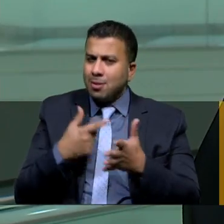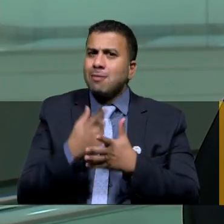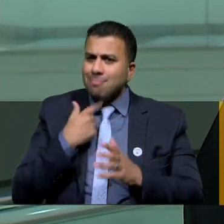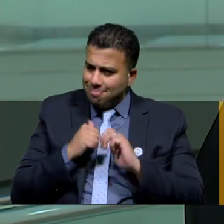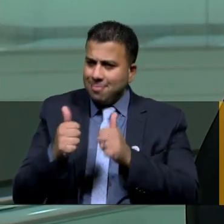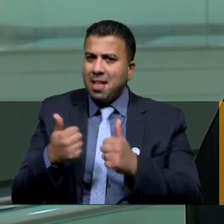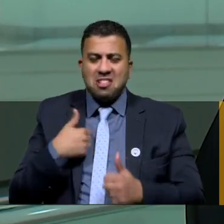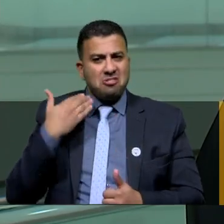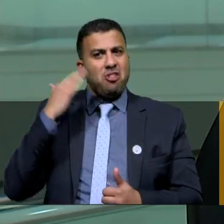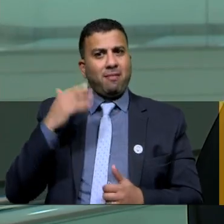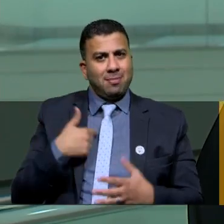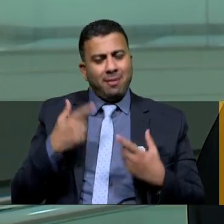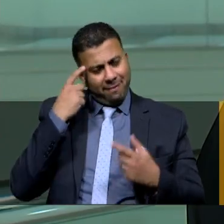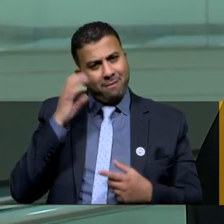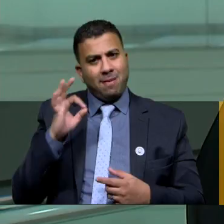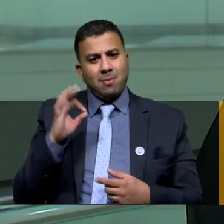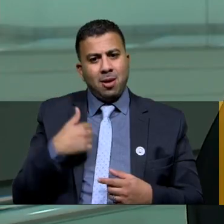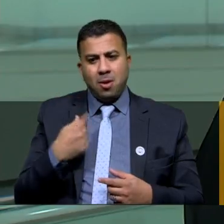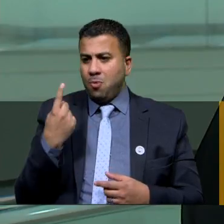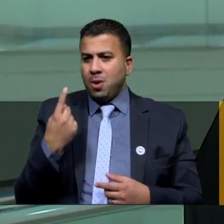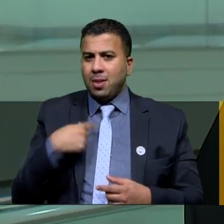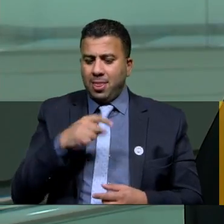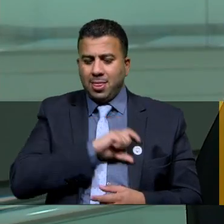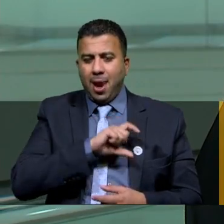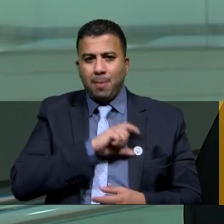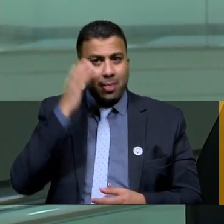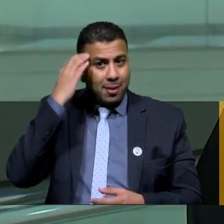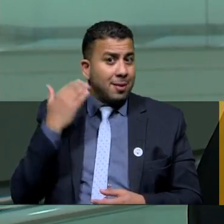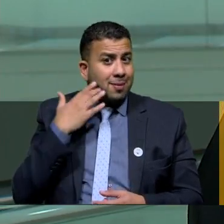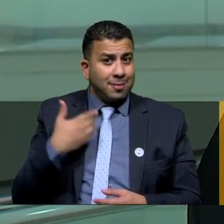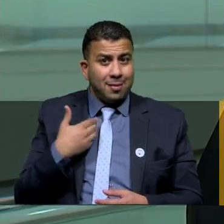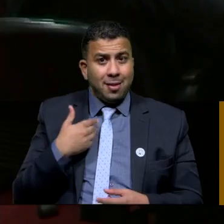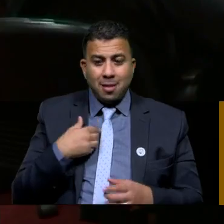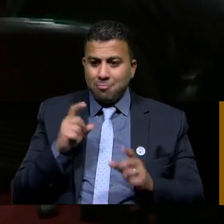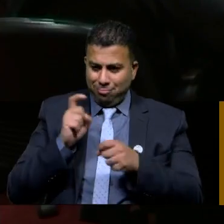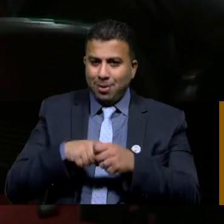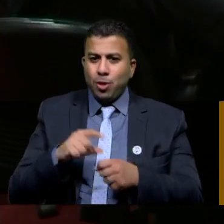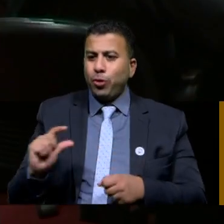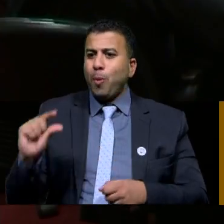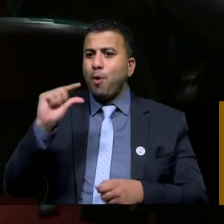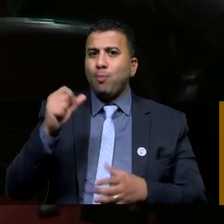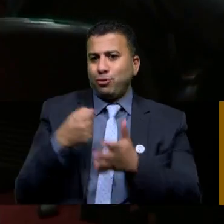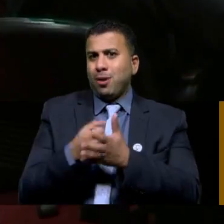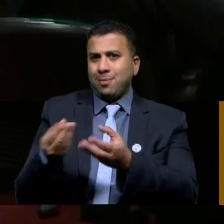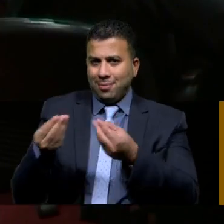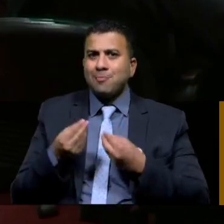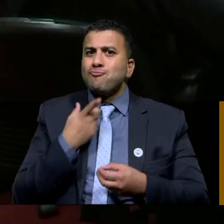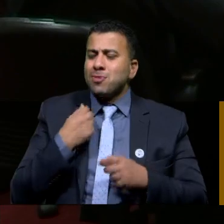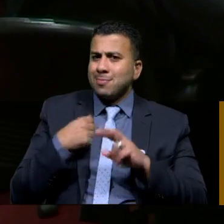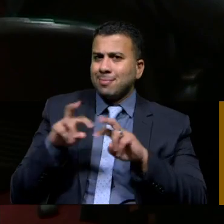هذا تشريف أن أنا أكون واحدة من الطالبات اللي في مشاركين في هذا الدبلوم. على